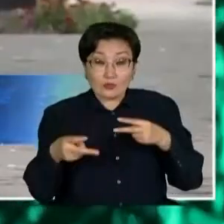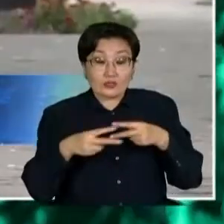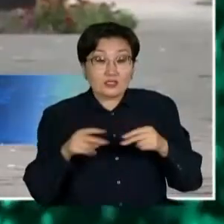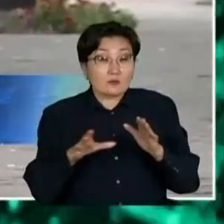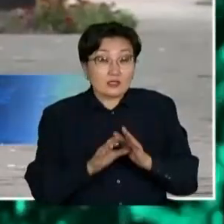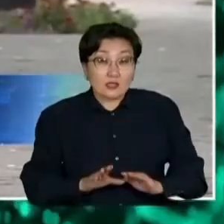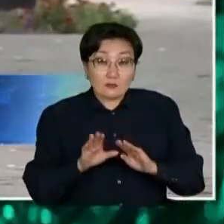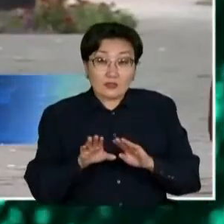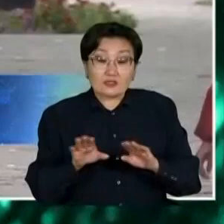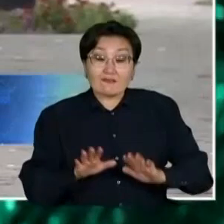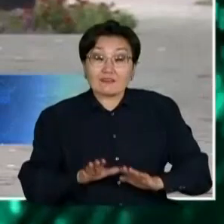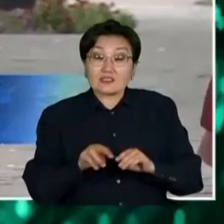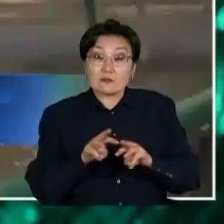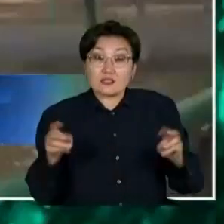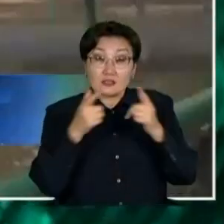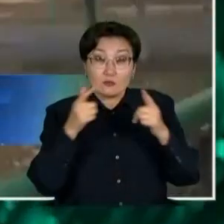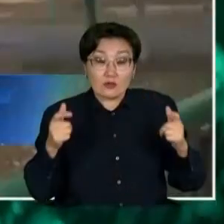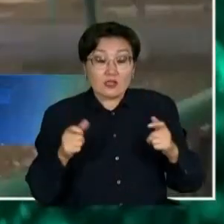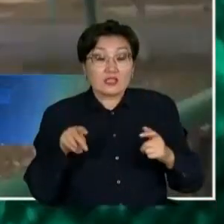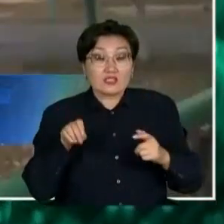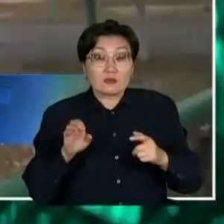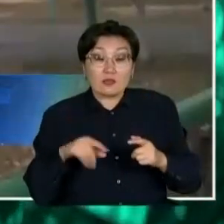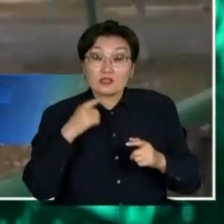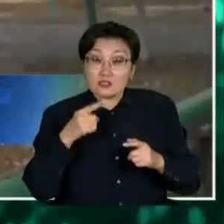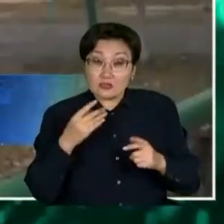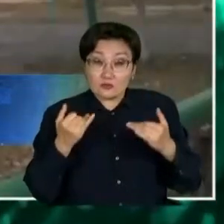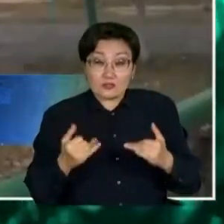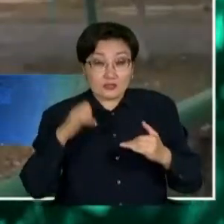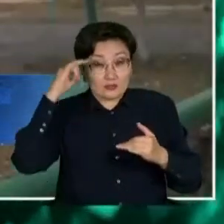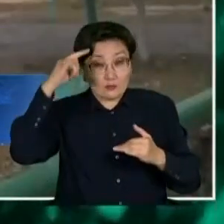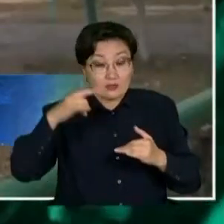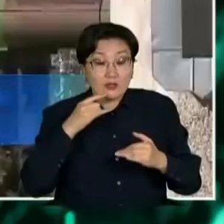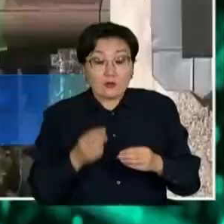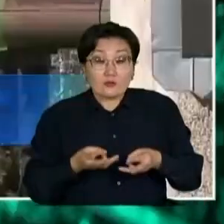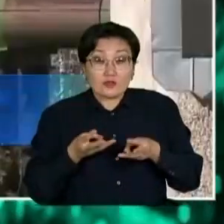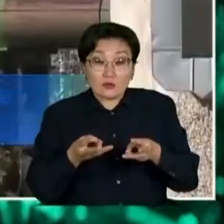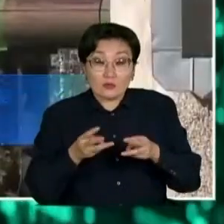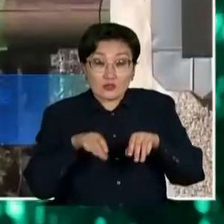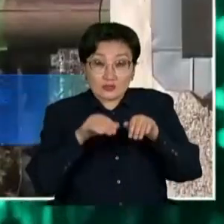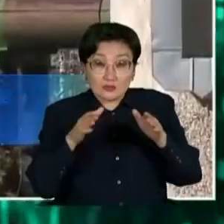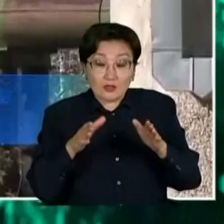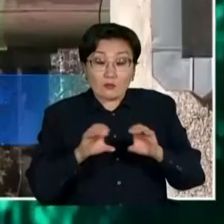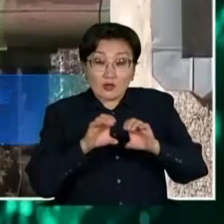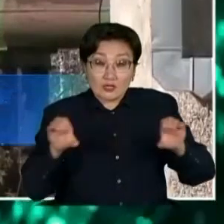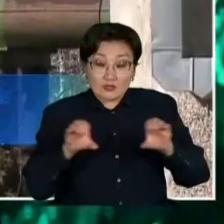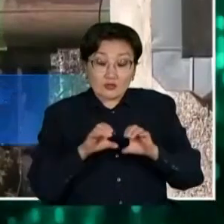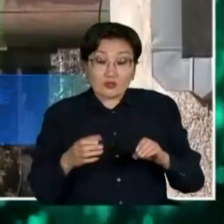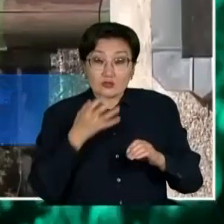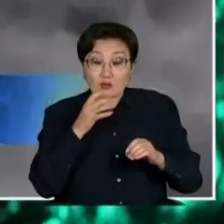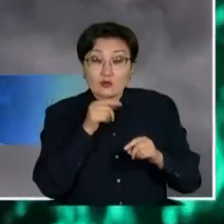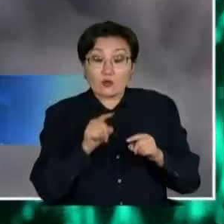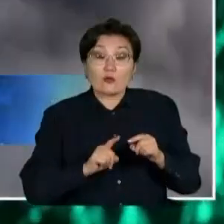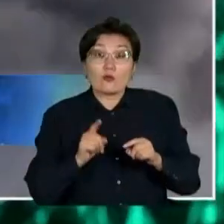энергетика вице-министр мәлімдеді. Сұңғат Есімхановтың сөзінше, қазір елдегі қазандықтар мен турбиналар жылыту маусымын бастауға толық